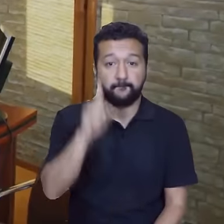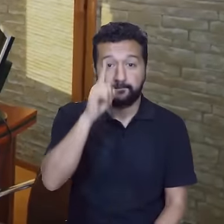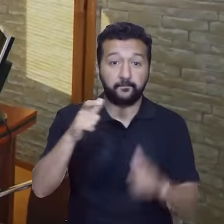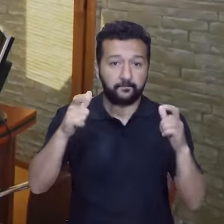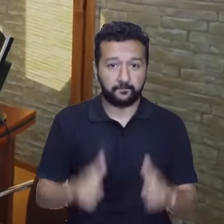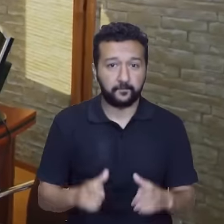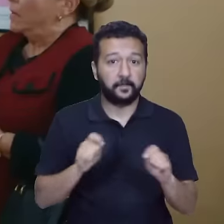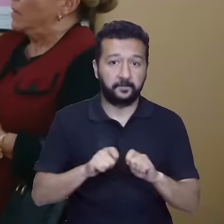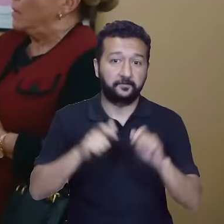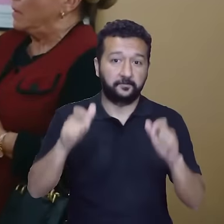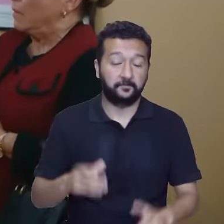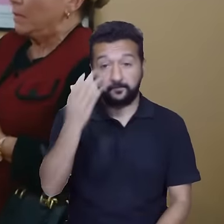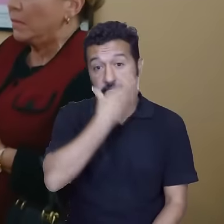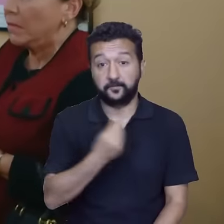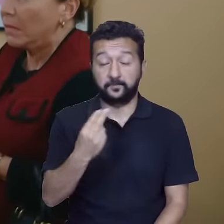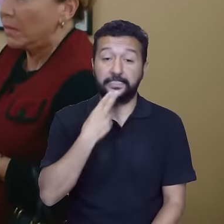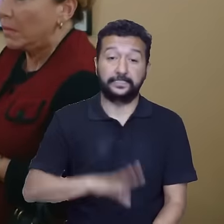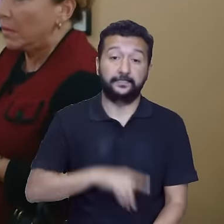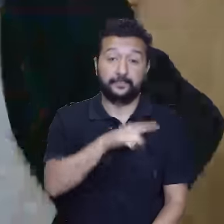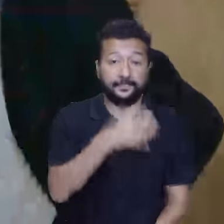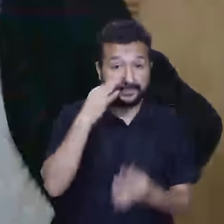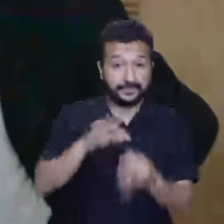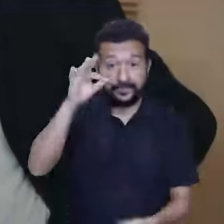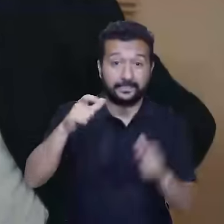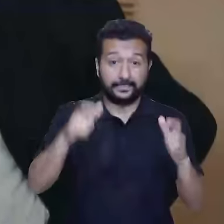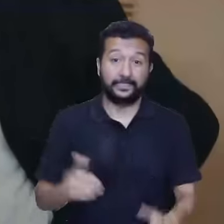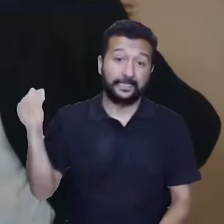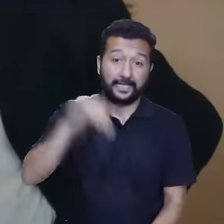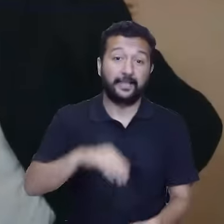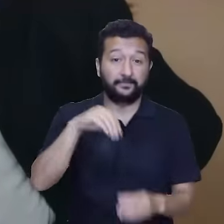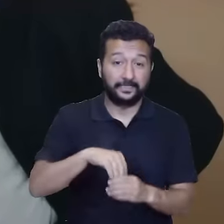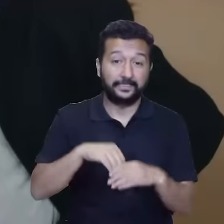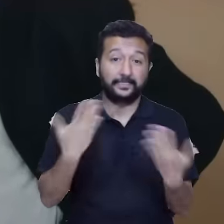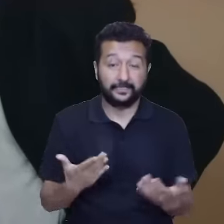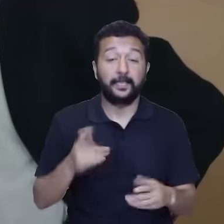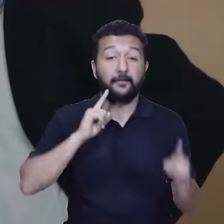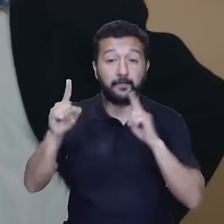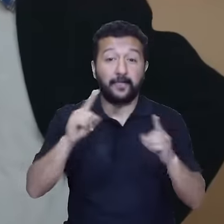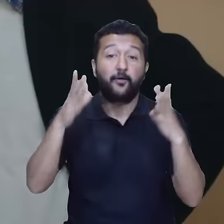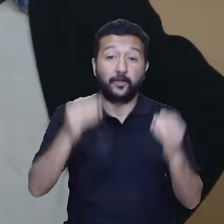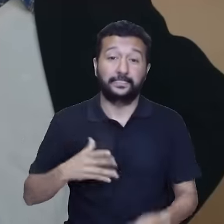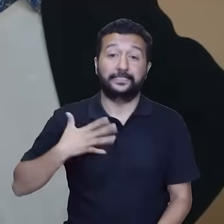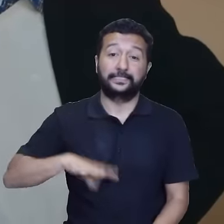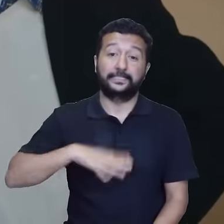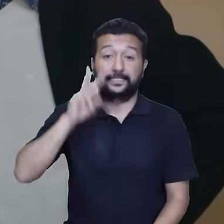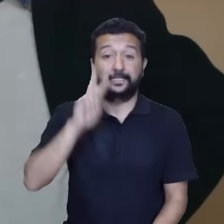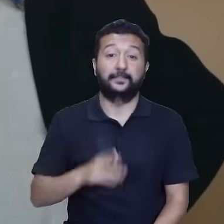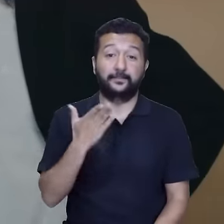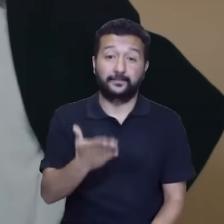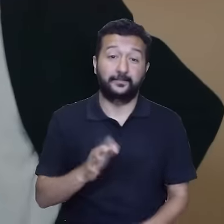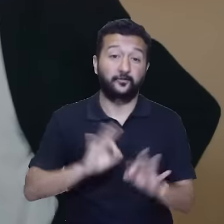Vallahi büro da büro olmuş yani Itır. İnsanın buraya gelmek için... Mahkemelik olası gelir